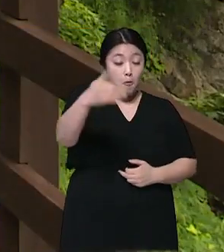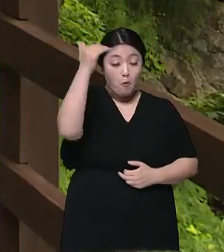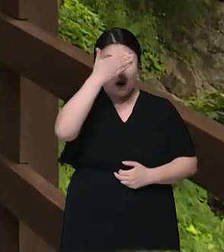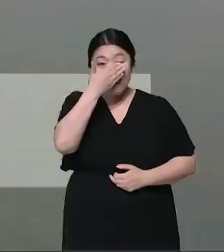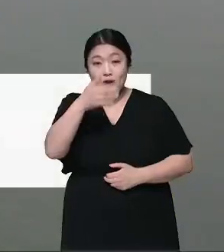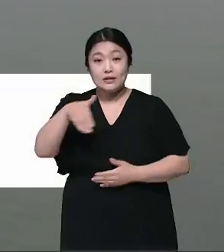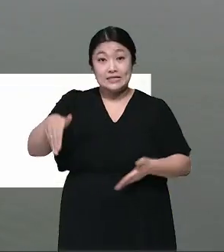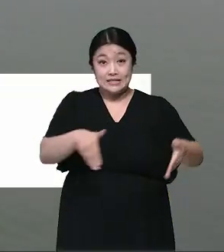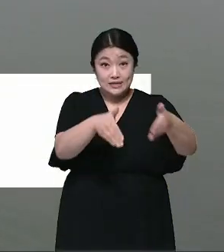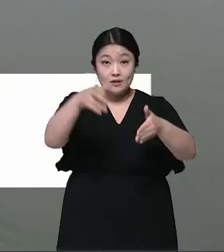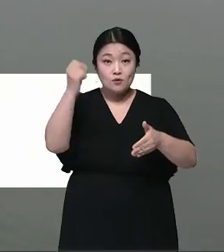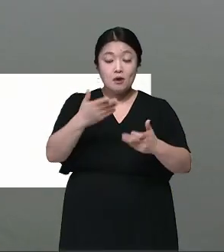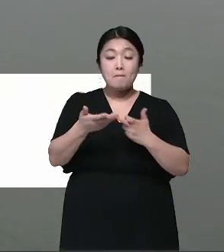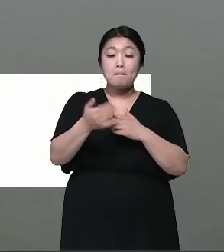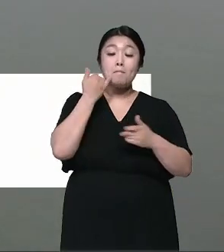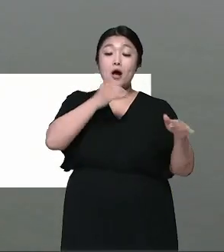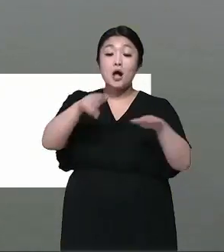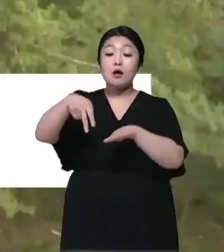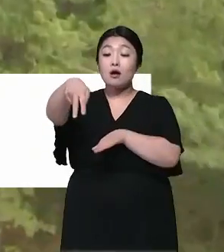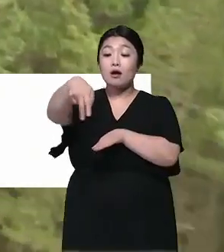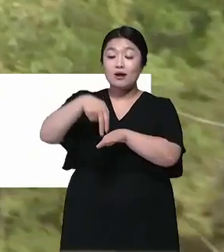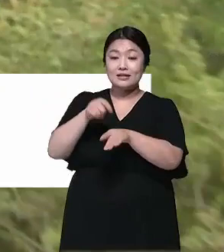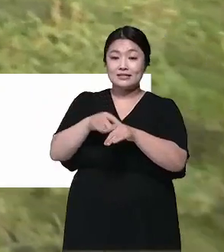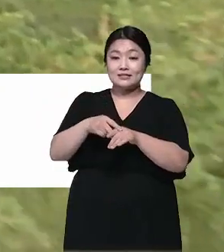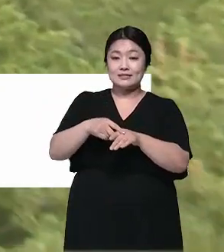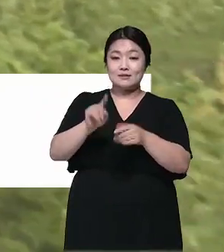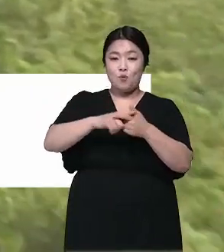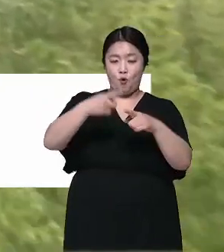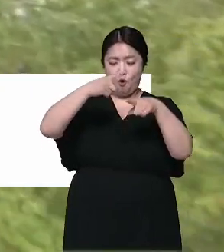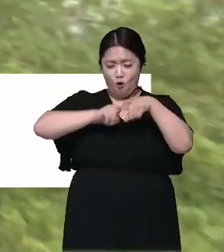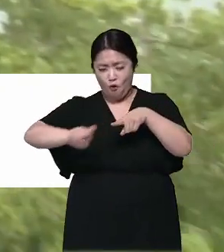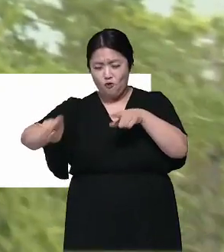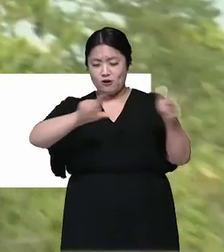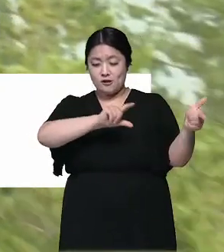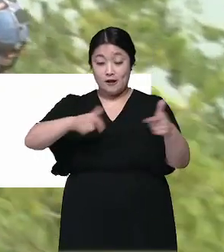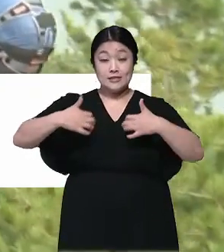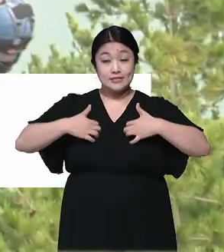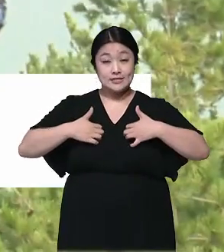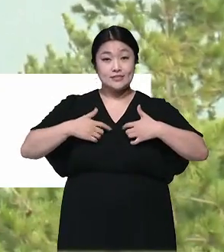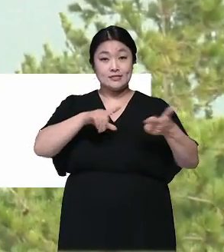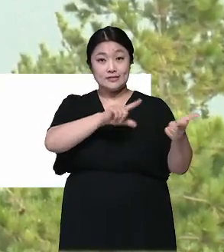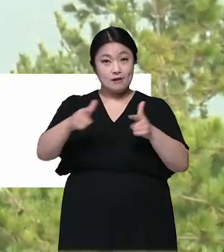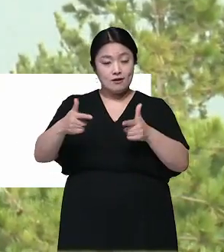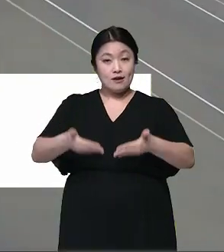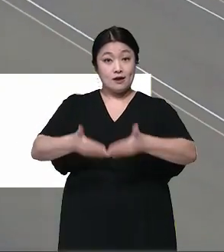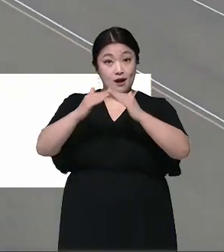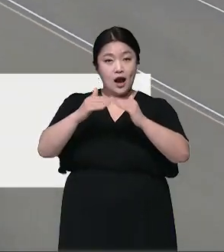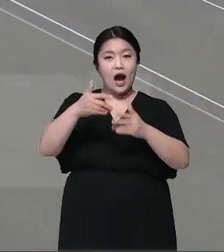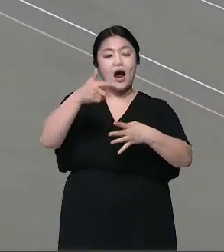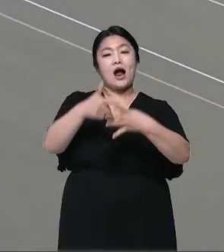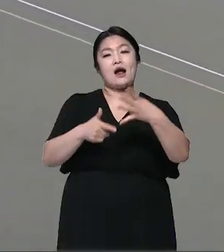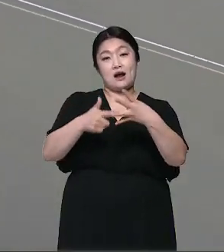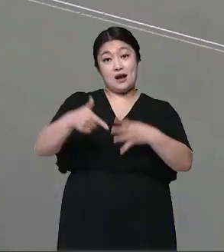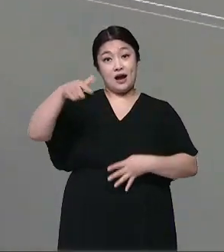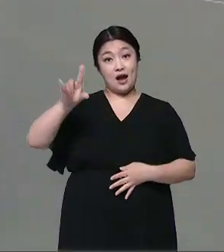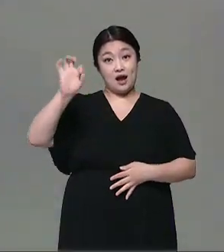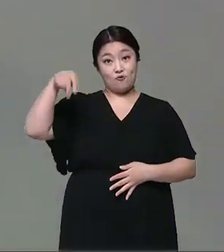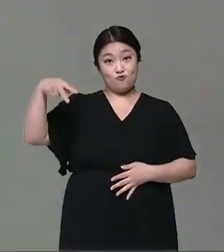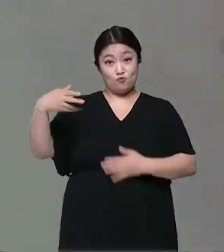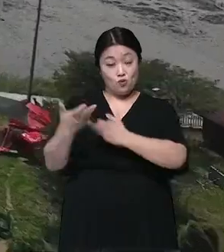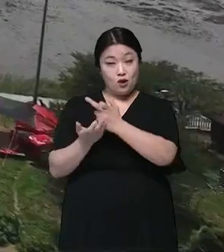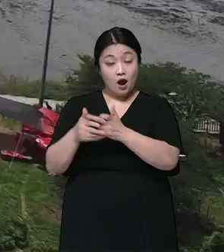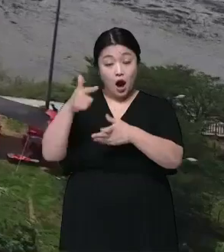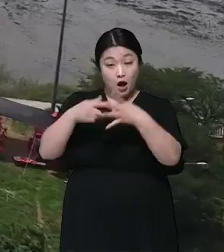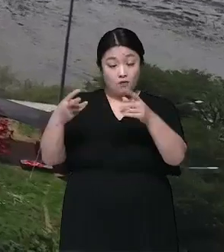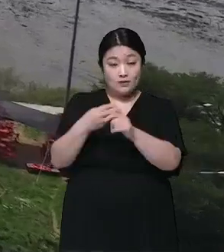있는 둘레길과 바다 위를 가로지르는 집트랙 등 다양한 즐길거리를 갖춘 강진 가우도.